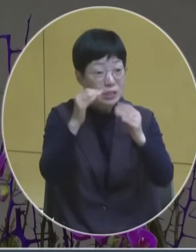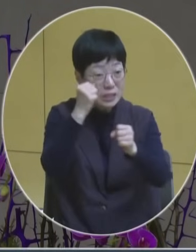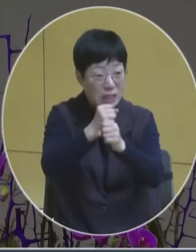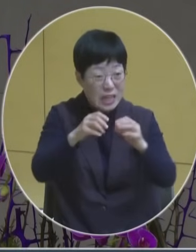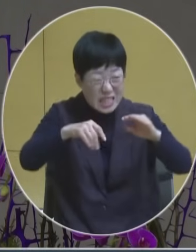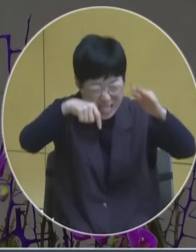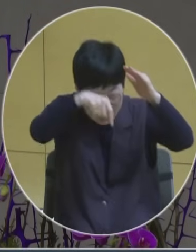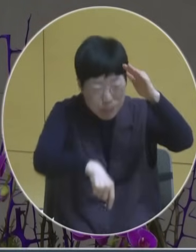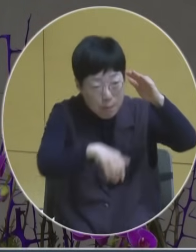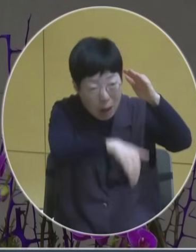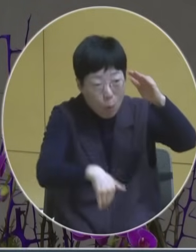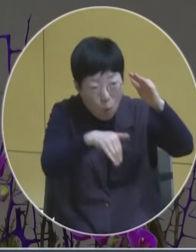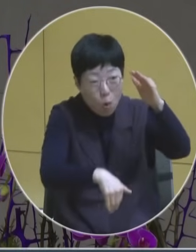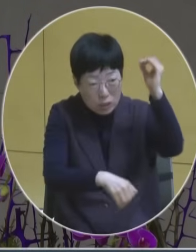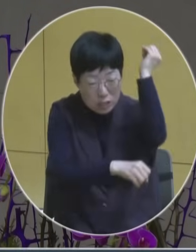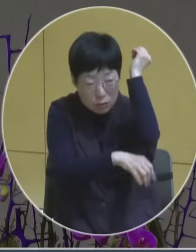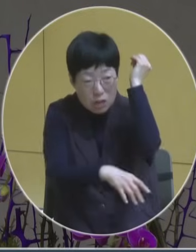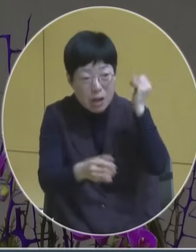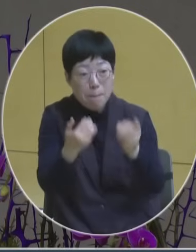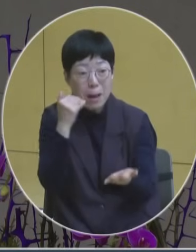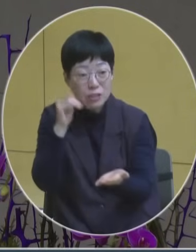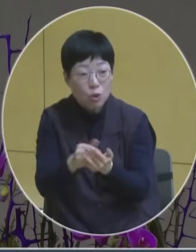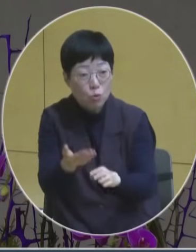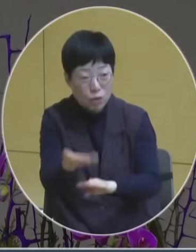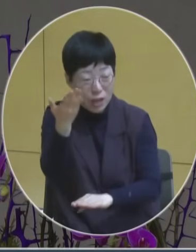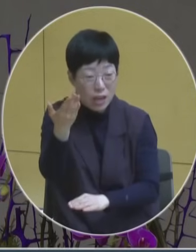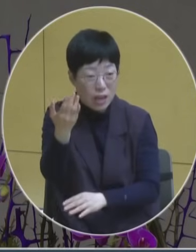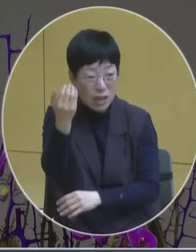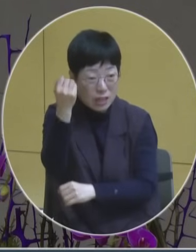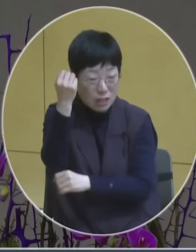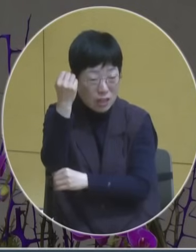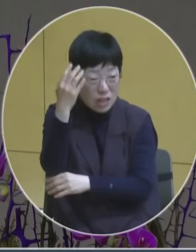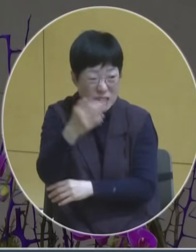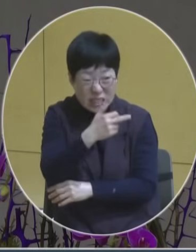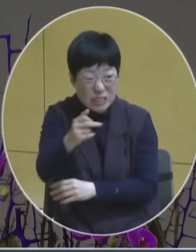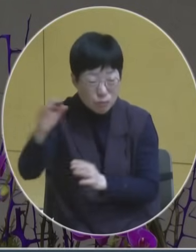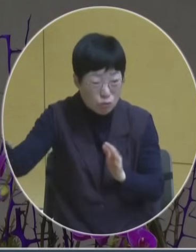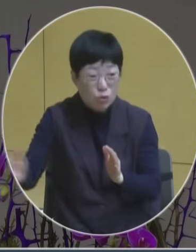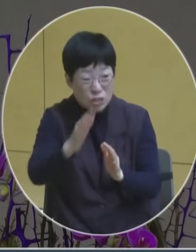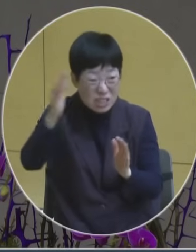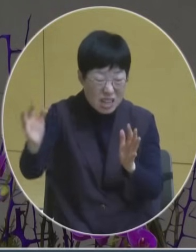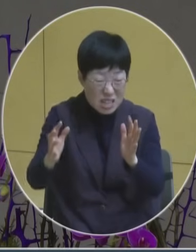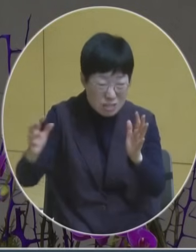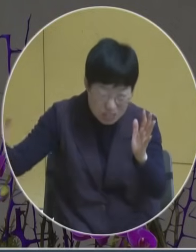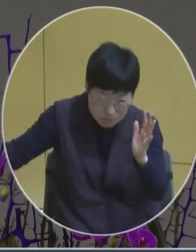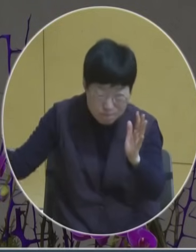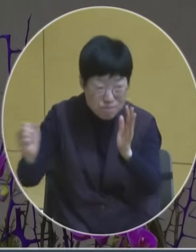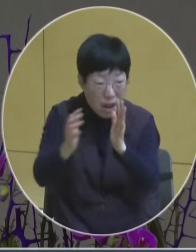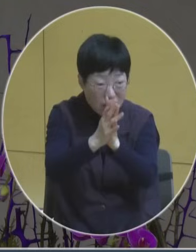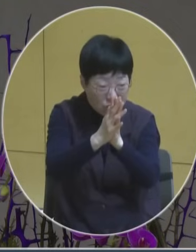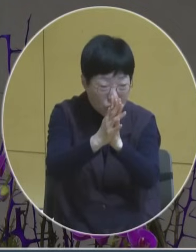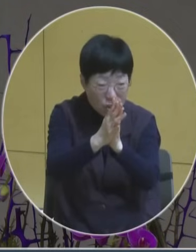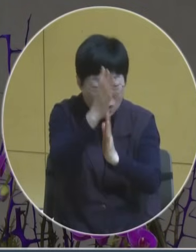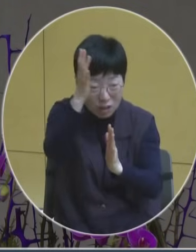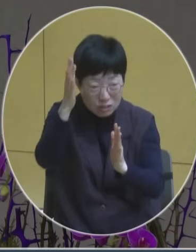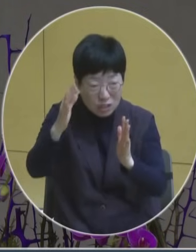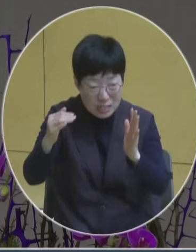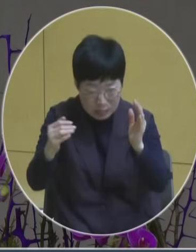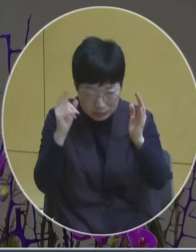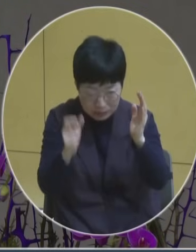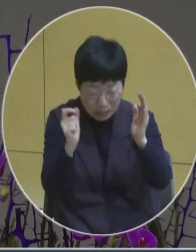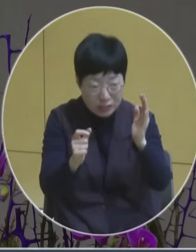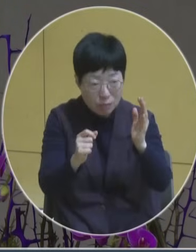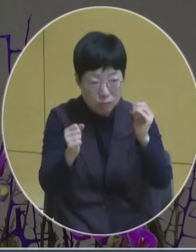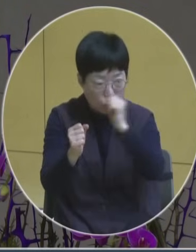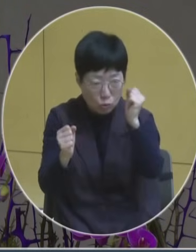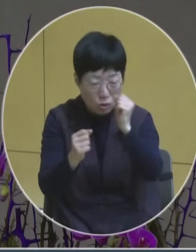깊이 파고 주초를 반석 위에 놓은 사람과 같으니 큰 물이 나서 탕류가 그 집에 부딪히되 잘 지었기 때문에